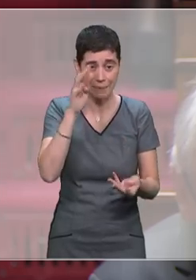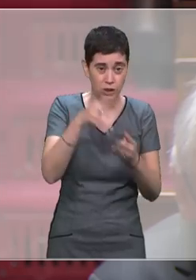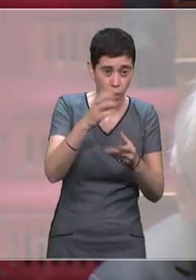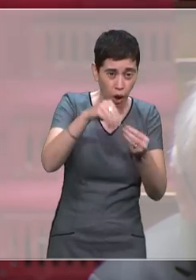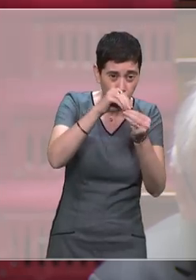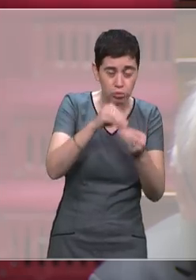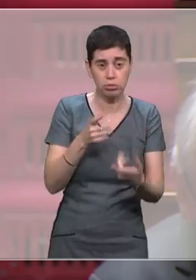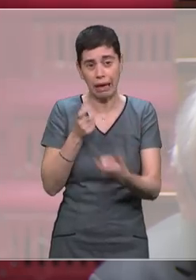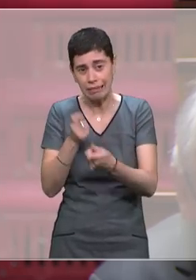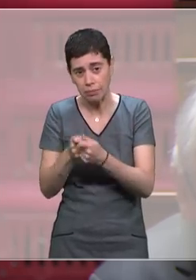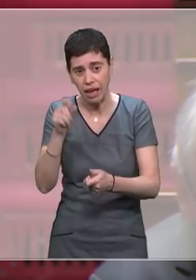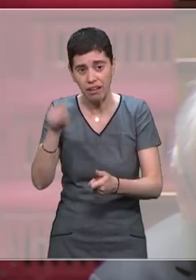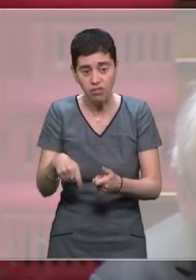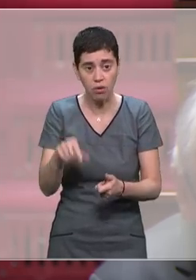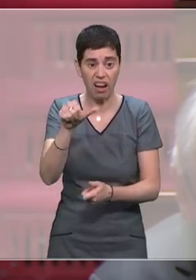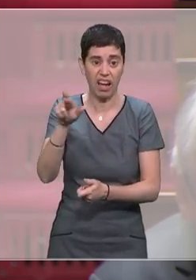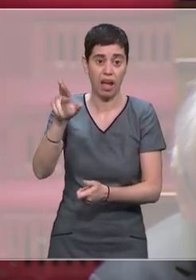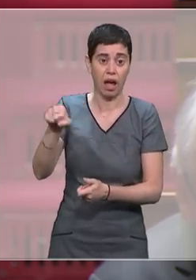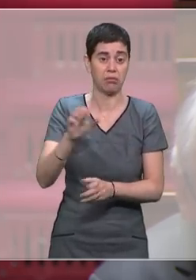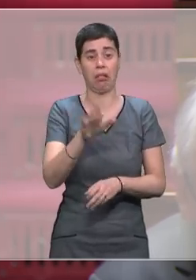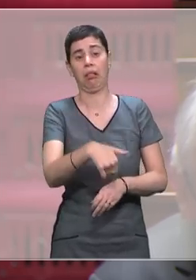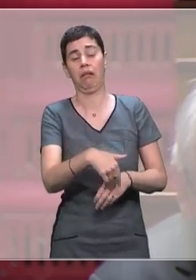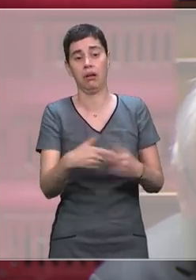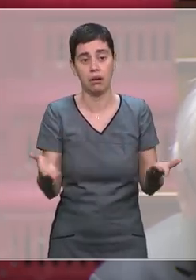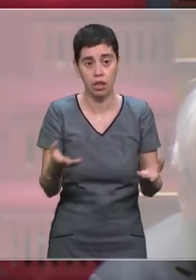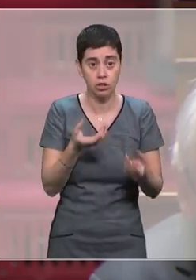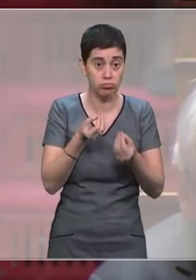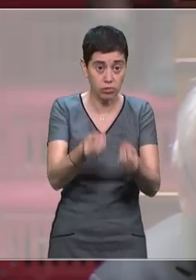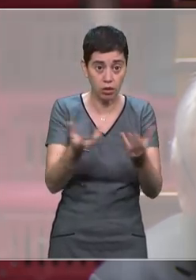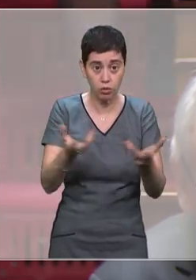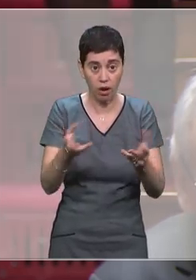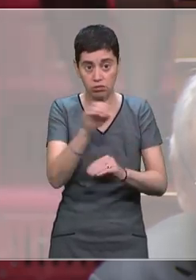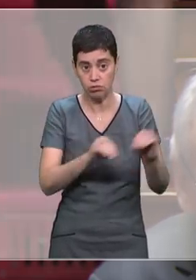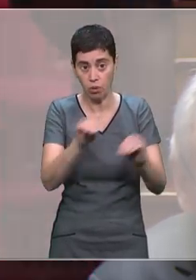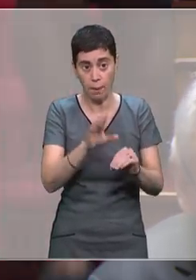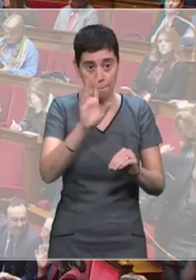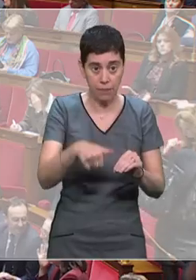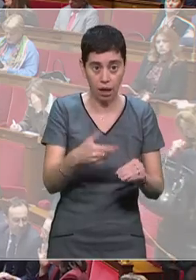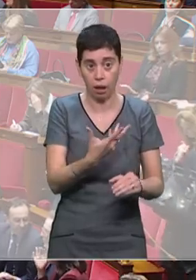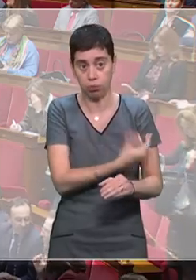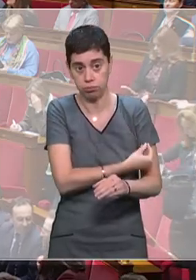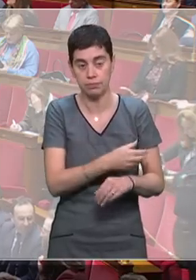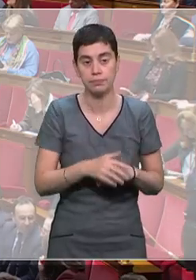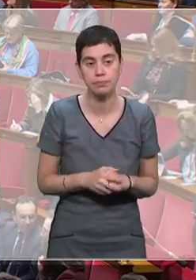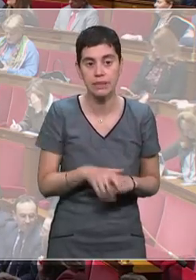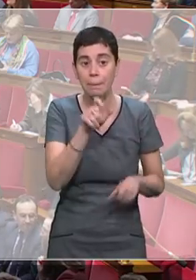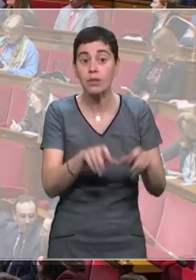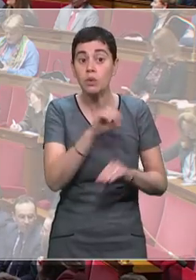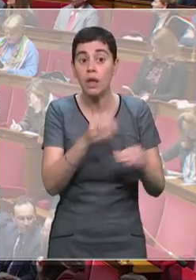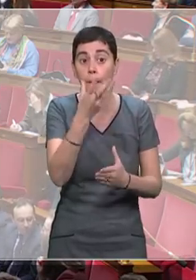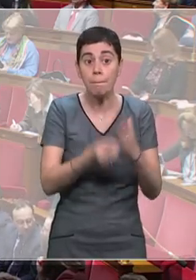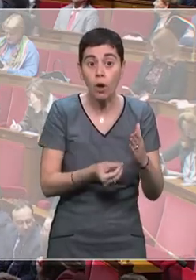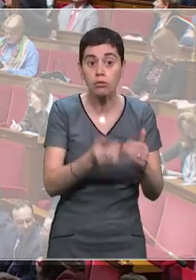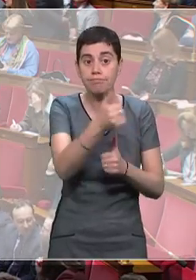les décisions méprisantes de l'ARS créent l'épuisement et la dégradation des soins. Quand, faute de soignants, une unité ferme